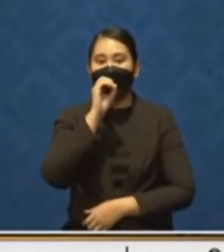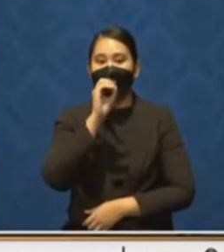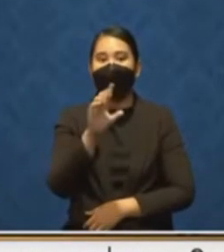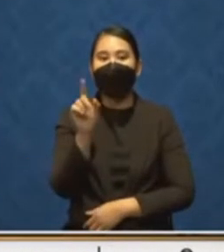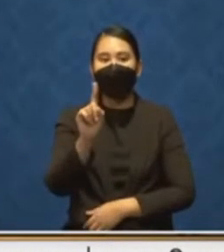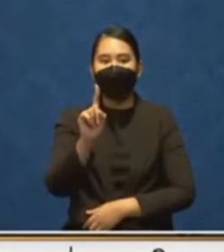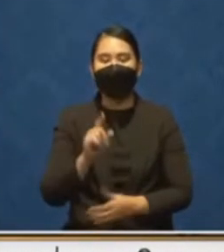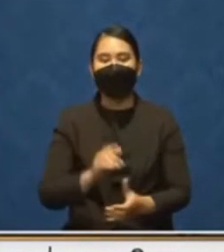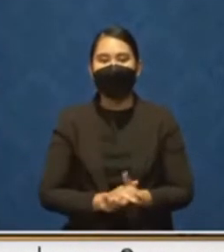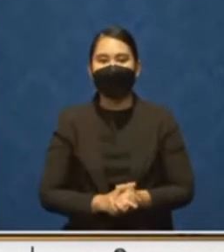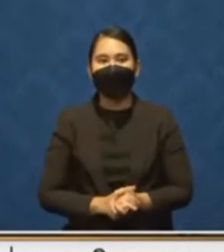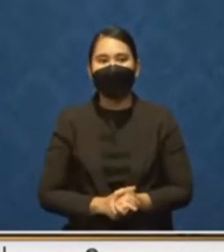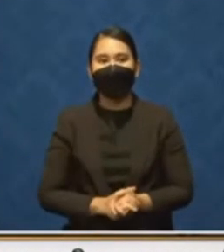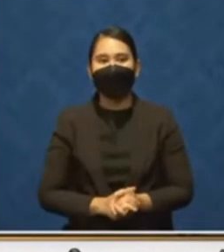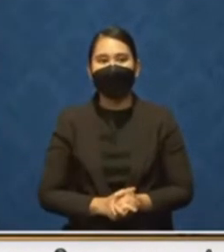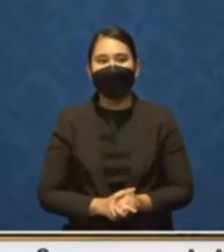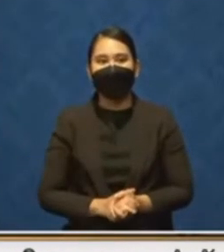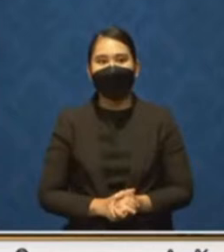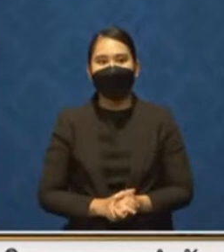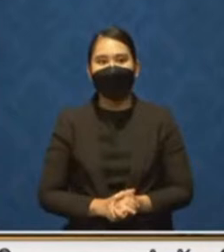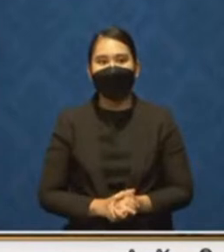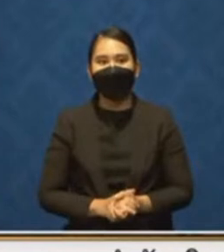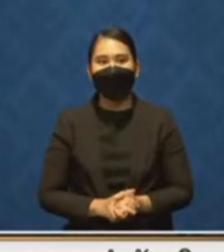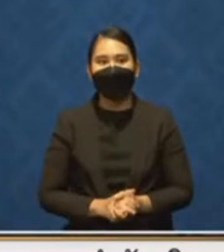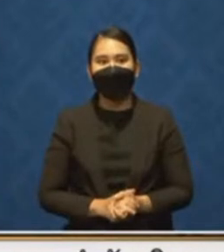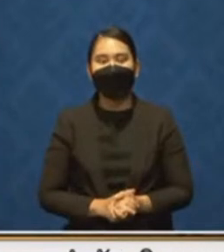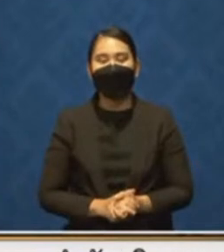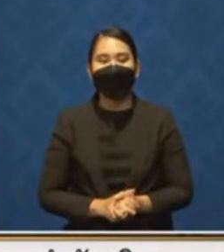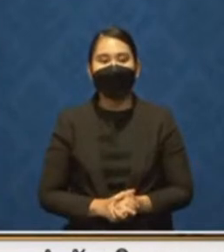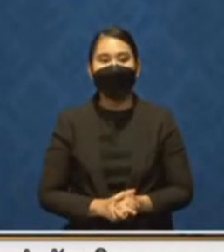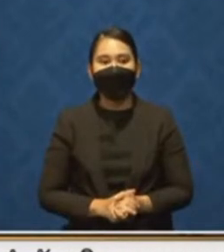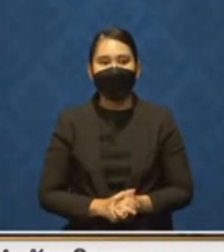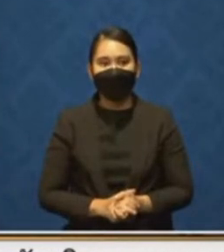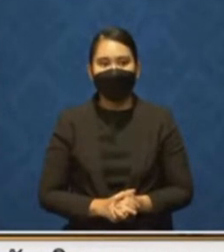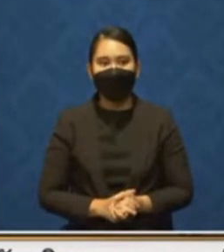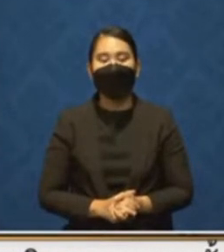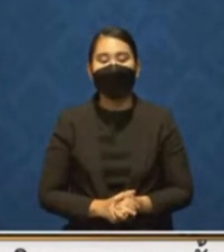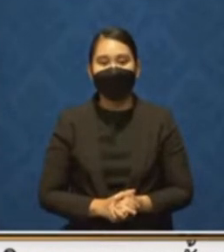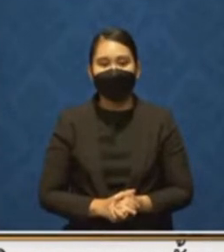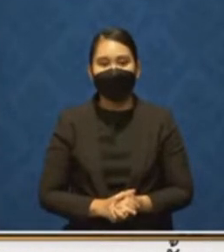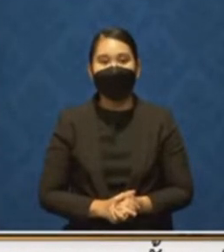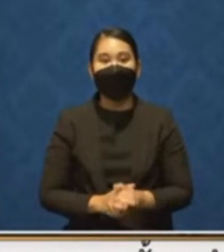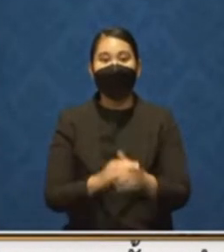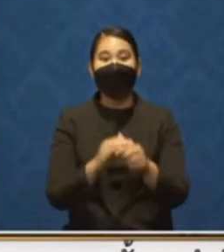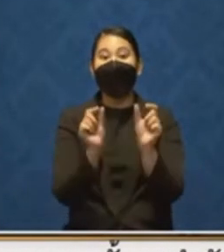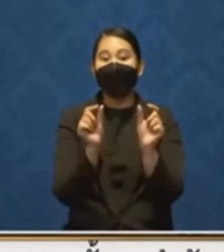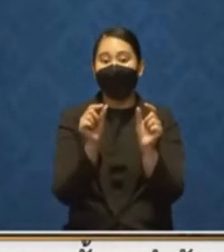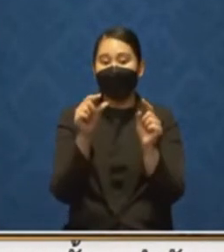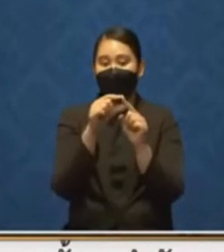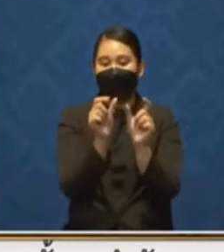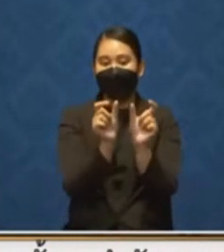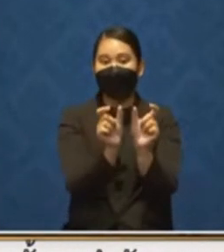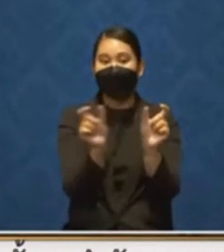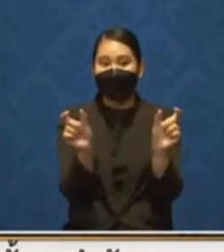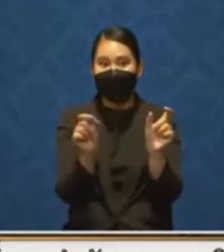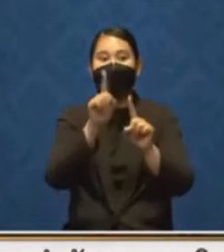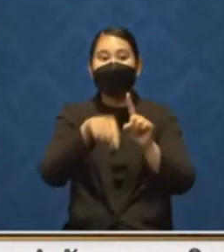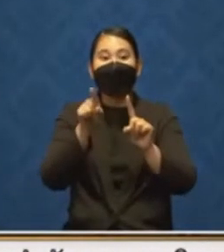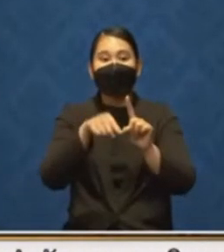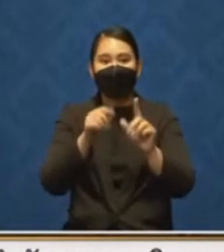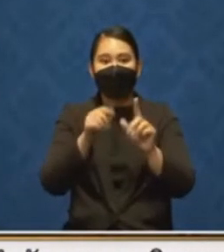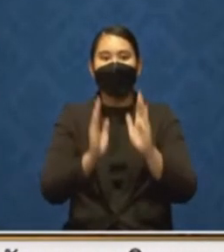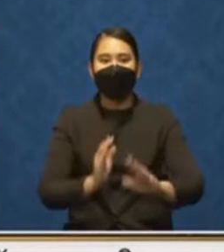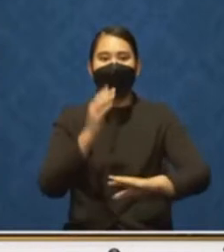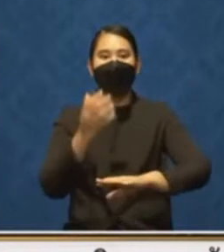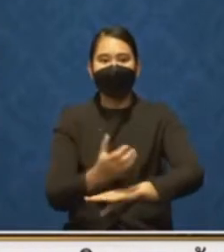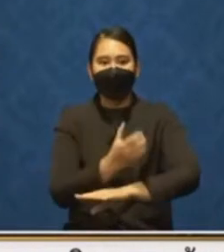นัดสรุป Powerขอรับแอ๊ดสระลูฟี่ผู้มีอำนาจเบ็ดเสร็จ